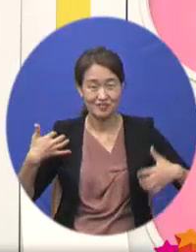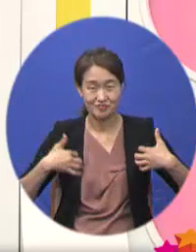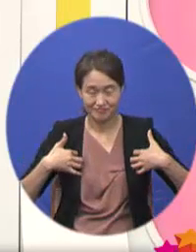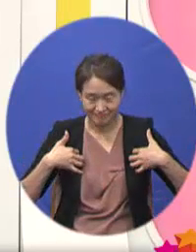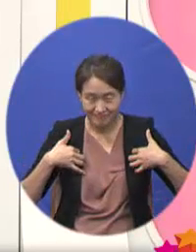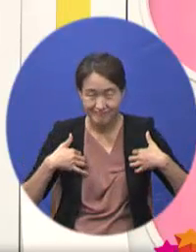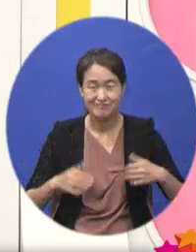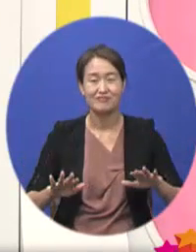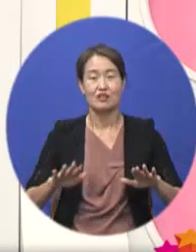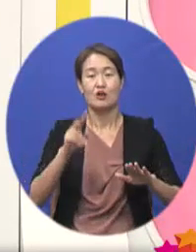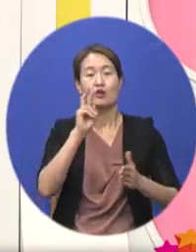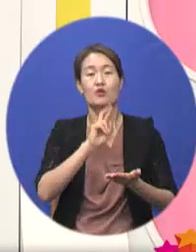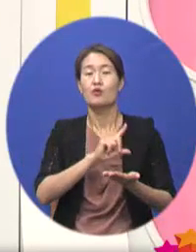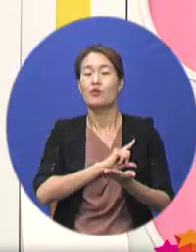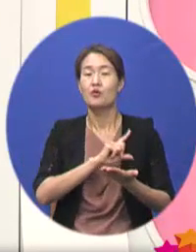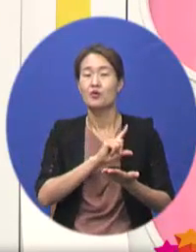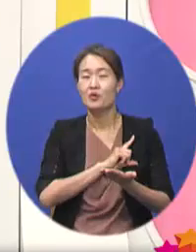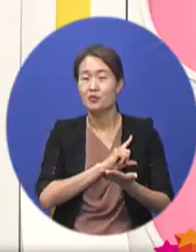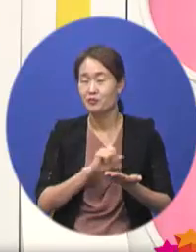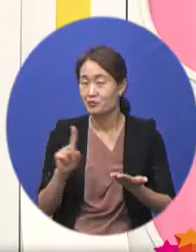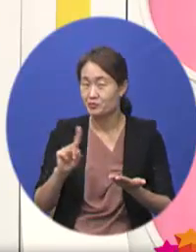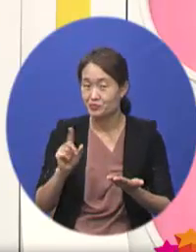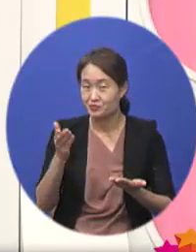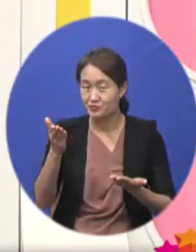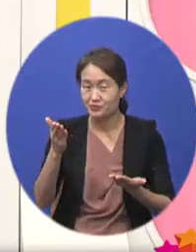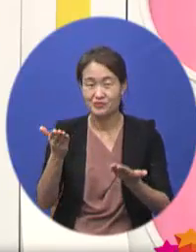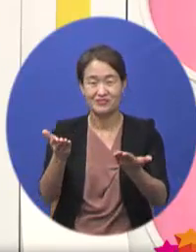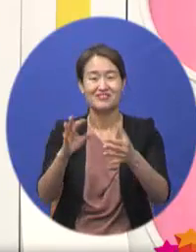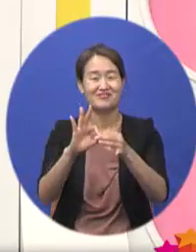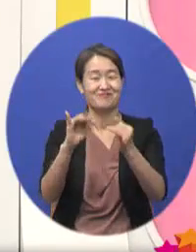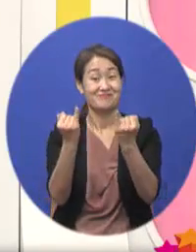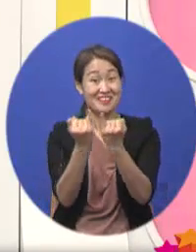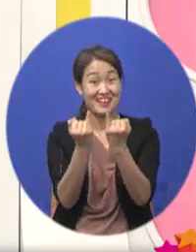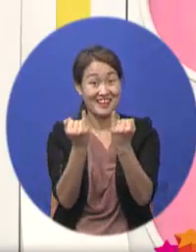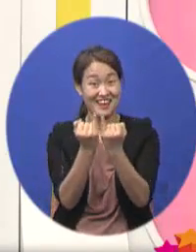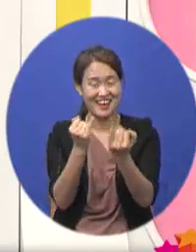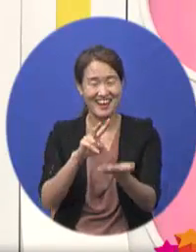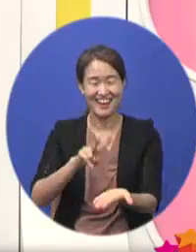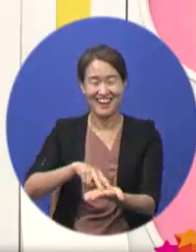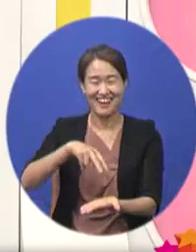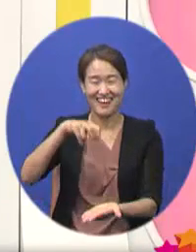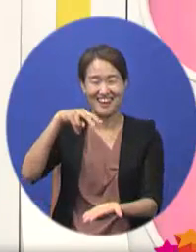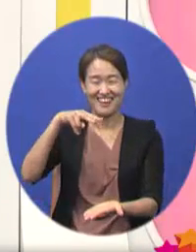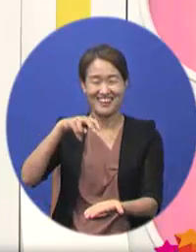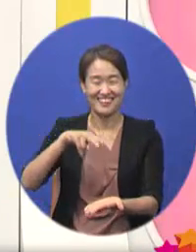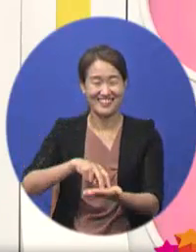반갑습니다. 예. 어떤 노래 하실까? 오늘의 노래는요. 예. 당신의 여자예요. 이야,